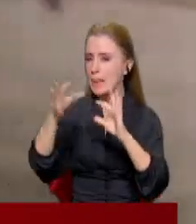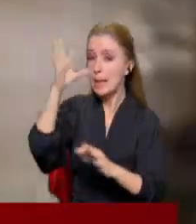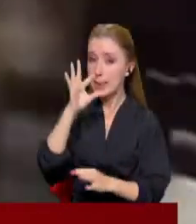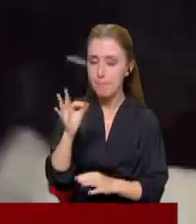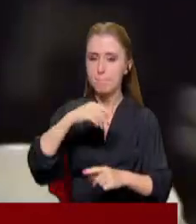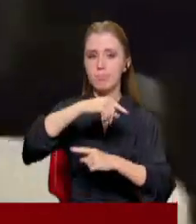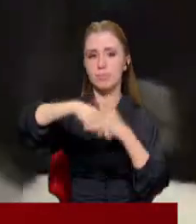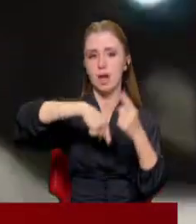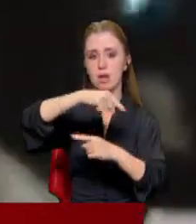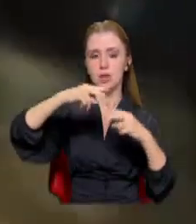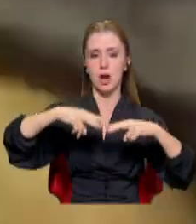kimler araştırılıyor